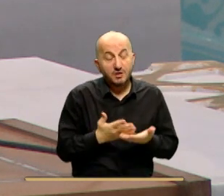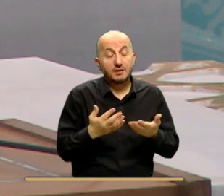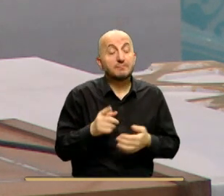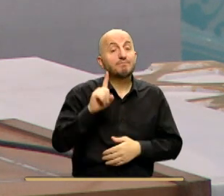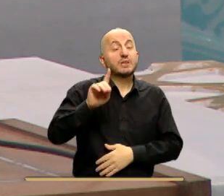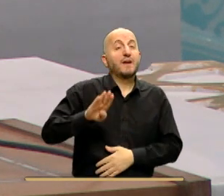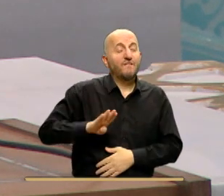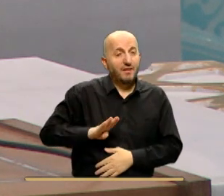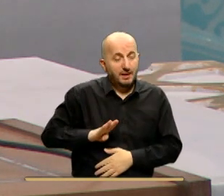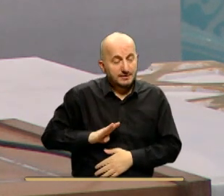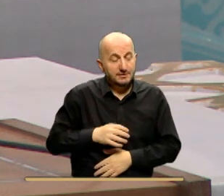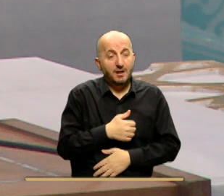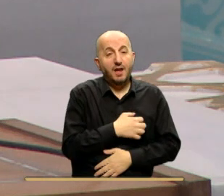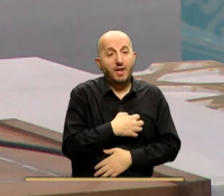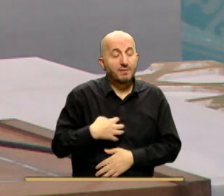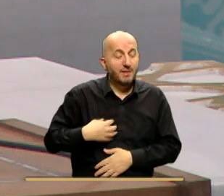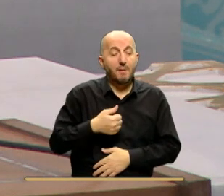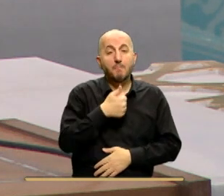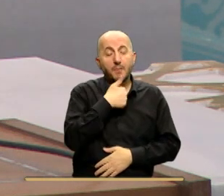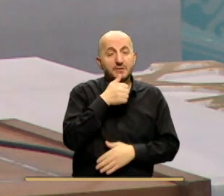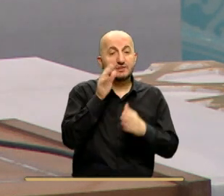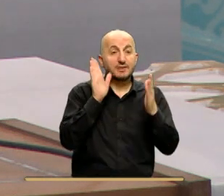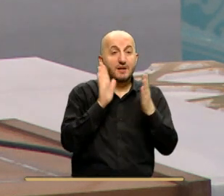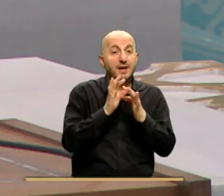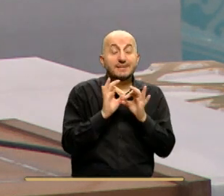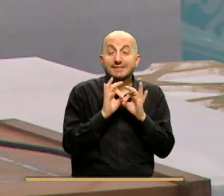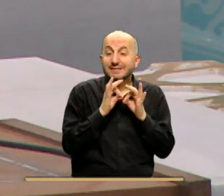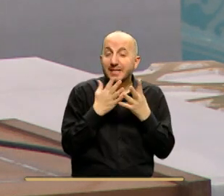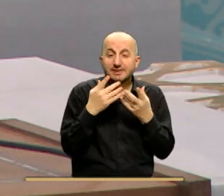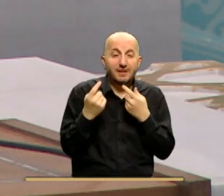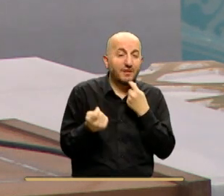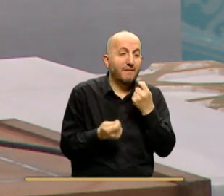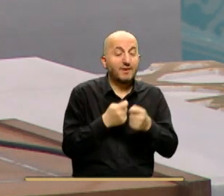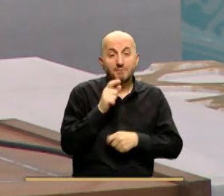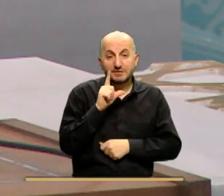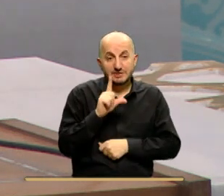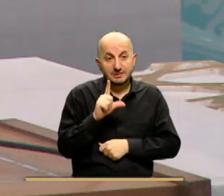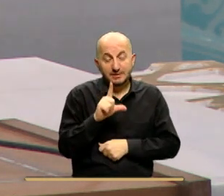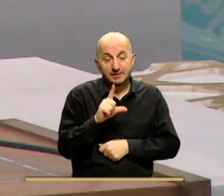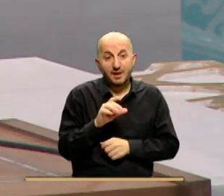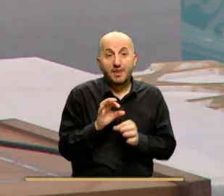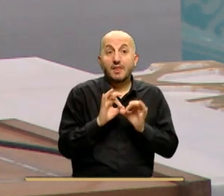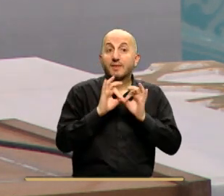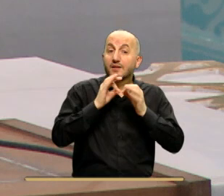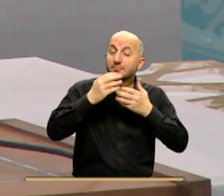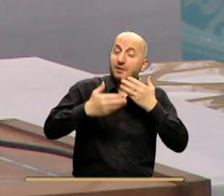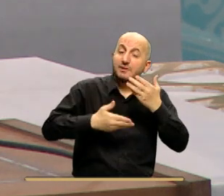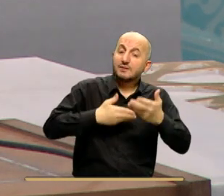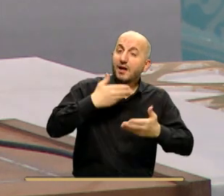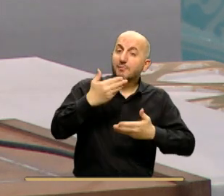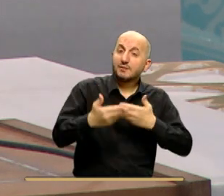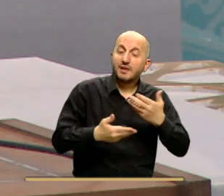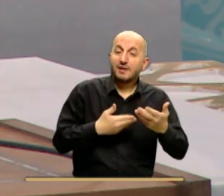evladın anne babasına karşı nasıl davranması gerektiği, nasıl bir hitap tarzı